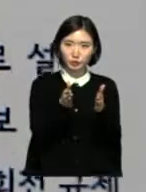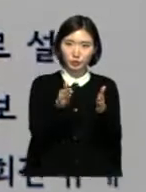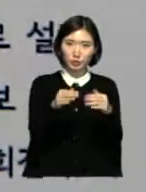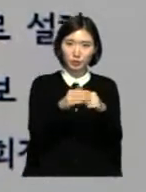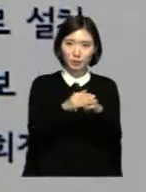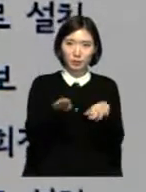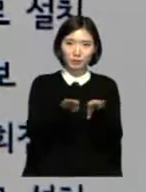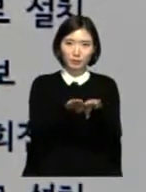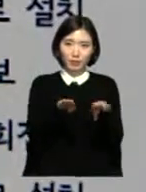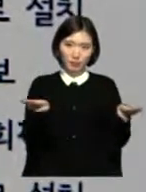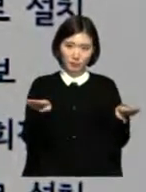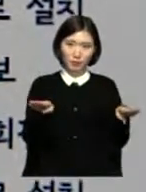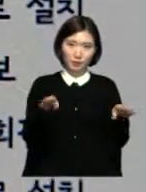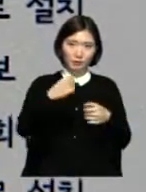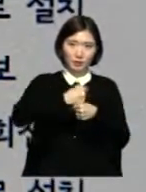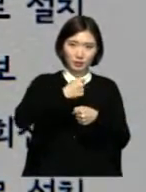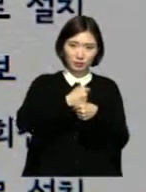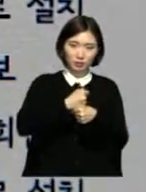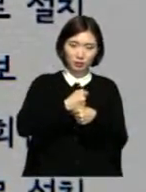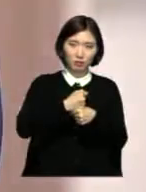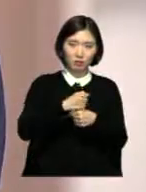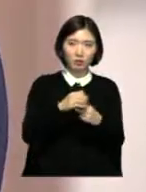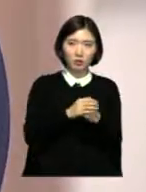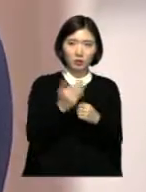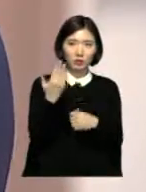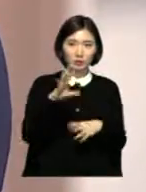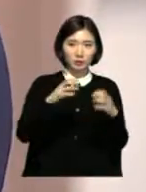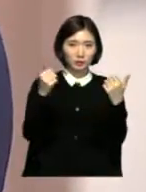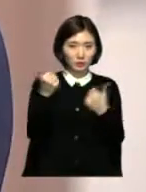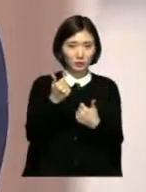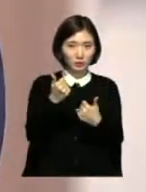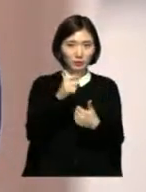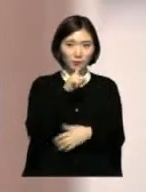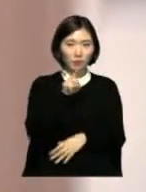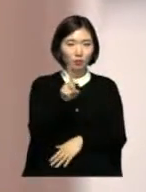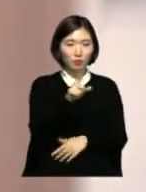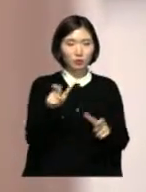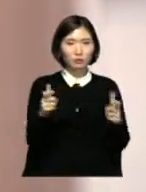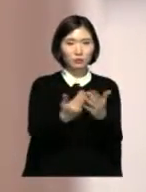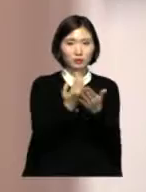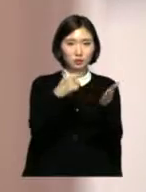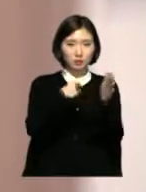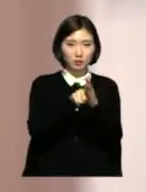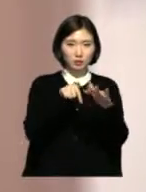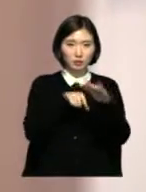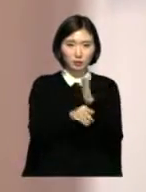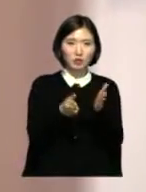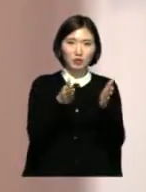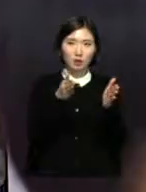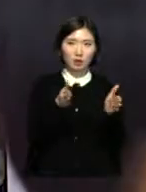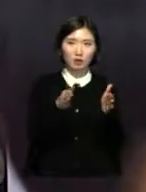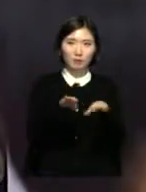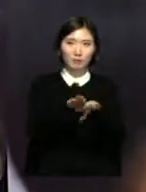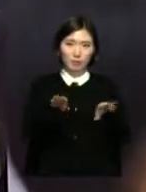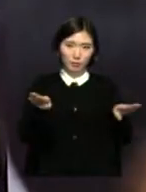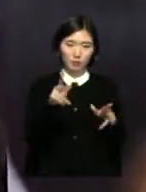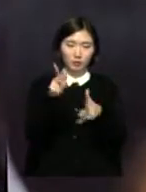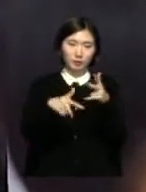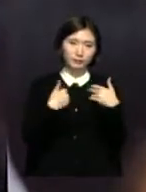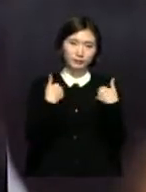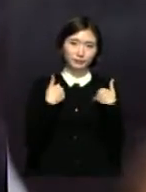평면화하는 방법입니다. 그러나 양준욱 서울시 의장은 지역 발전을 위해 지하차도의 평면화 사업이 필요하다고